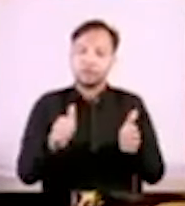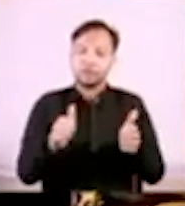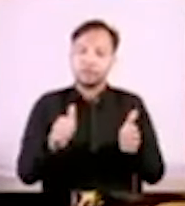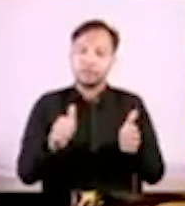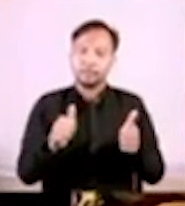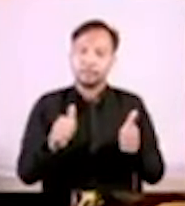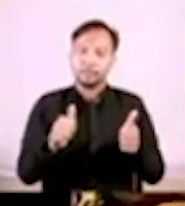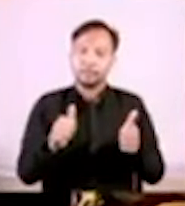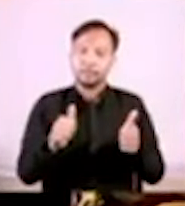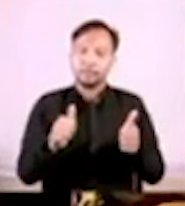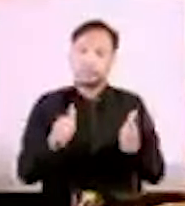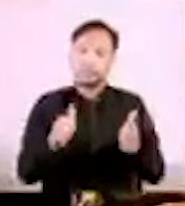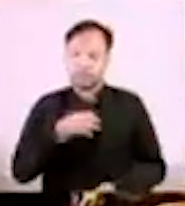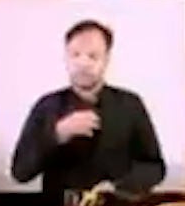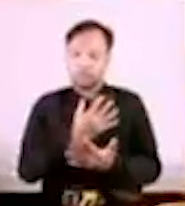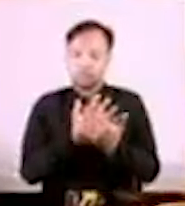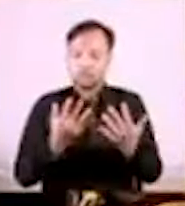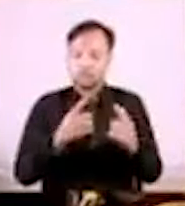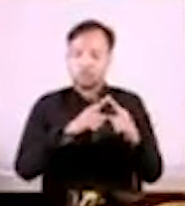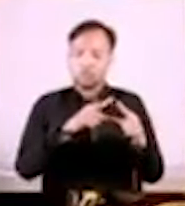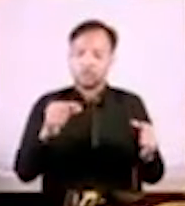Kami yakin rakyat Sumatera Utara